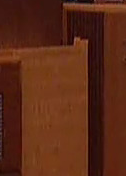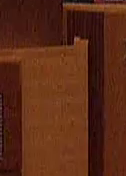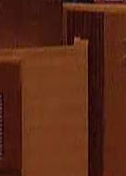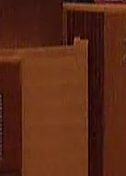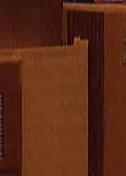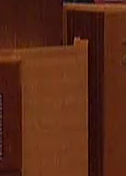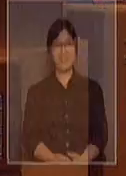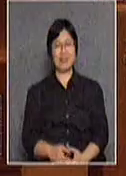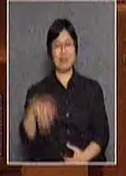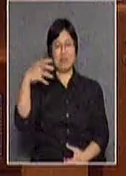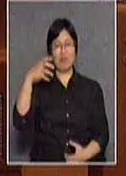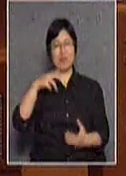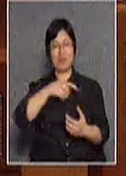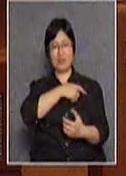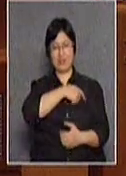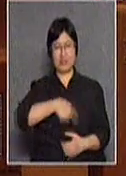等鍾請議員翻嚟。